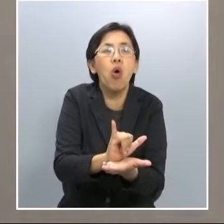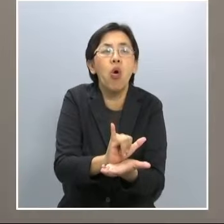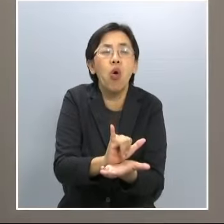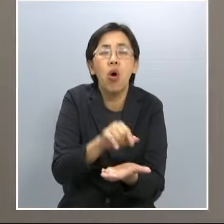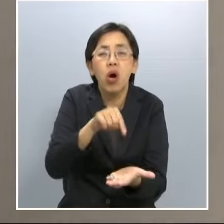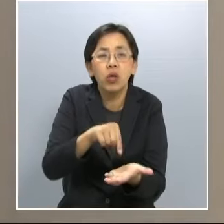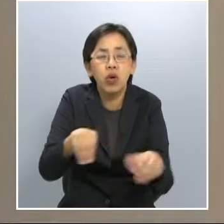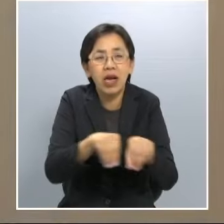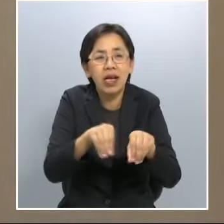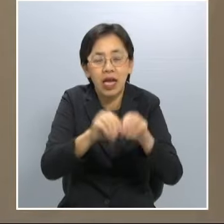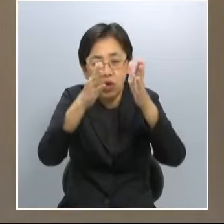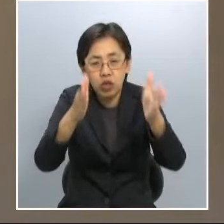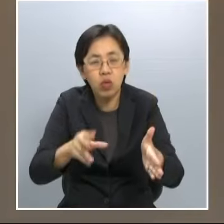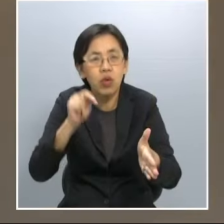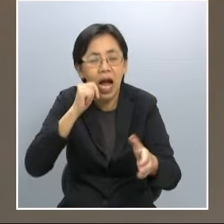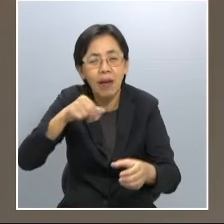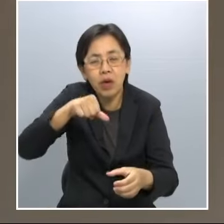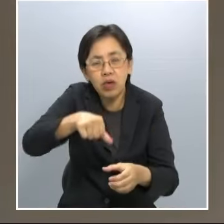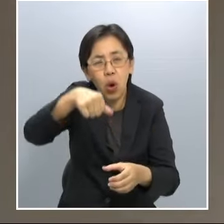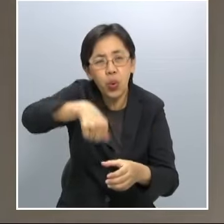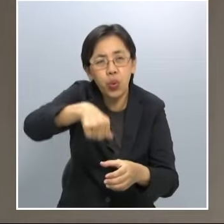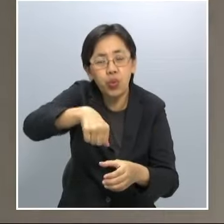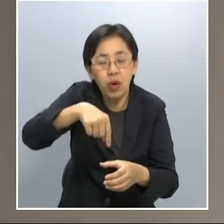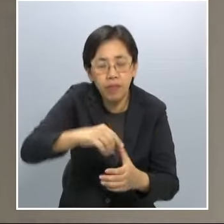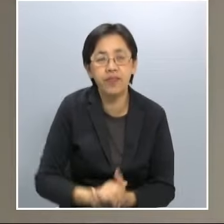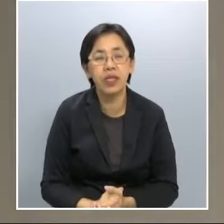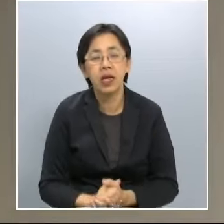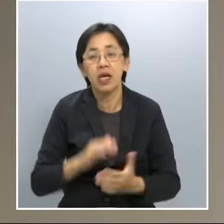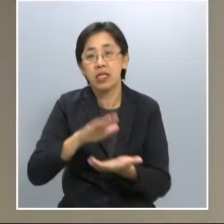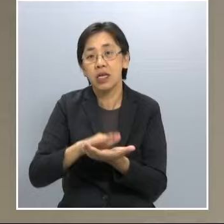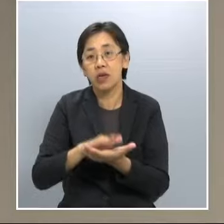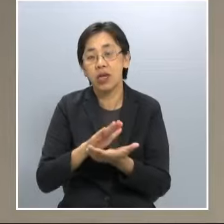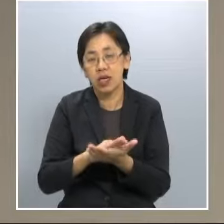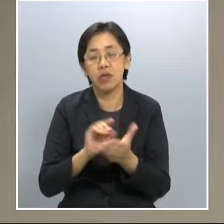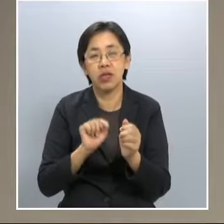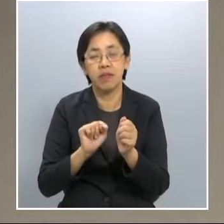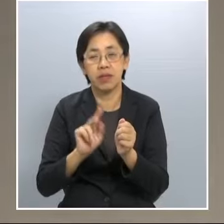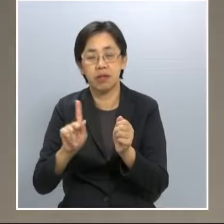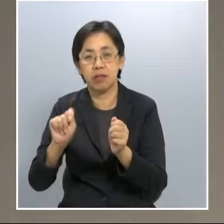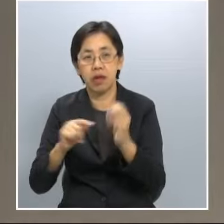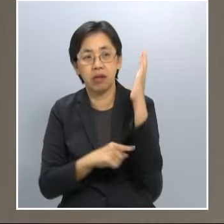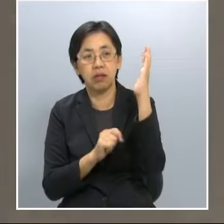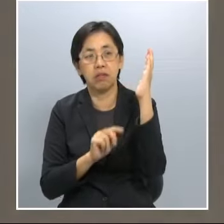ตู้ผลิตน้ำเดิมในโรงเรียนมัธยมแห่งหนึ่งของอำเภอกันตัง